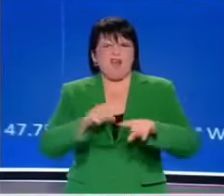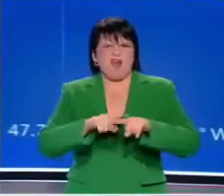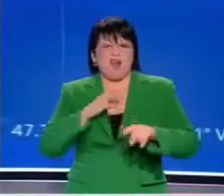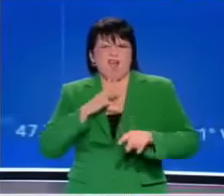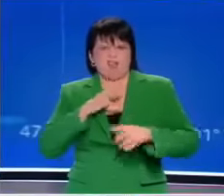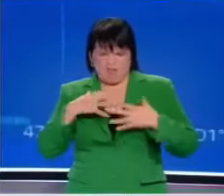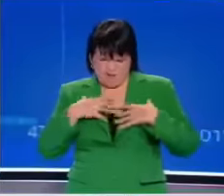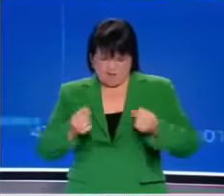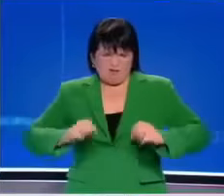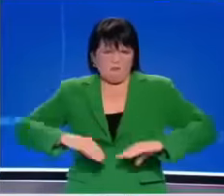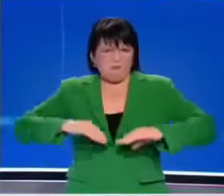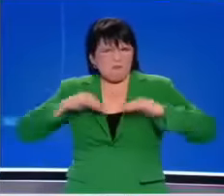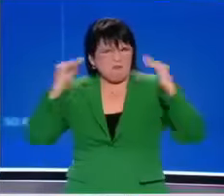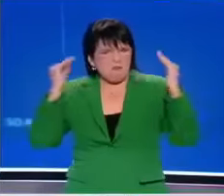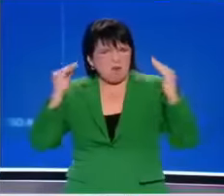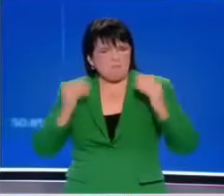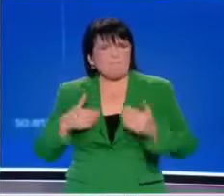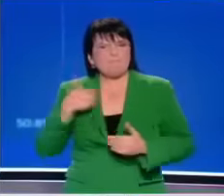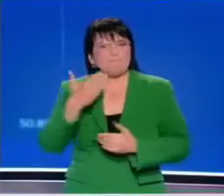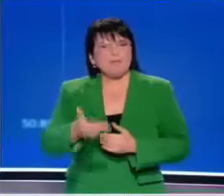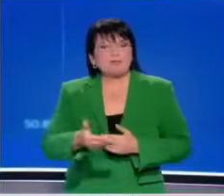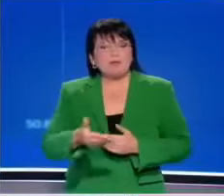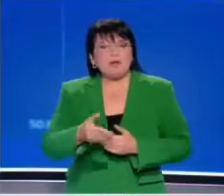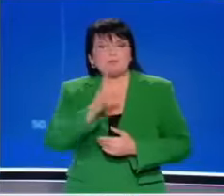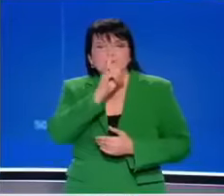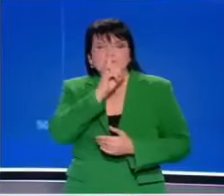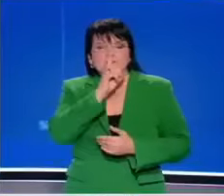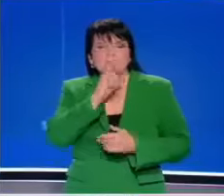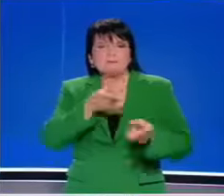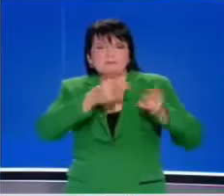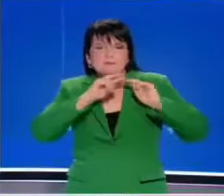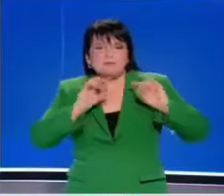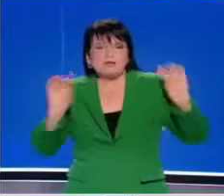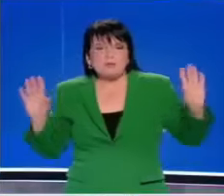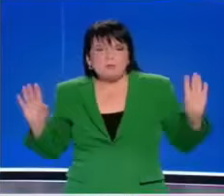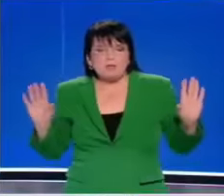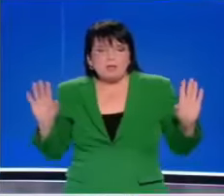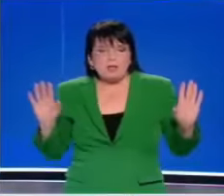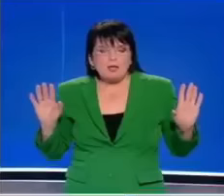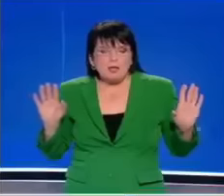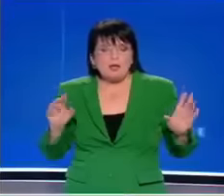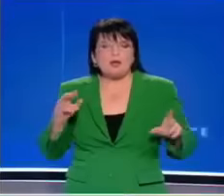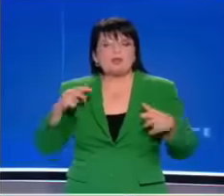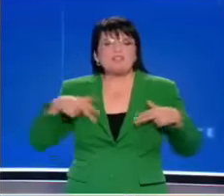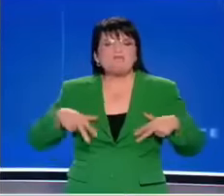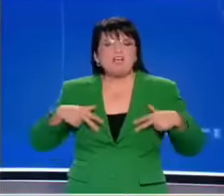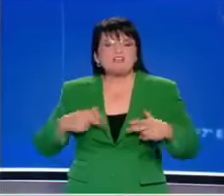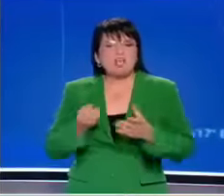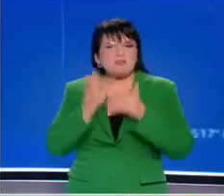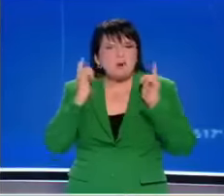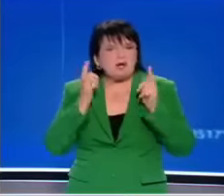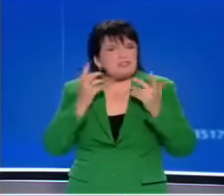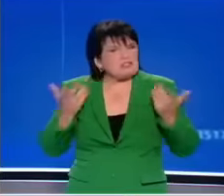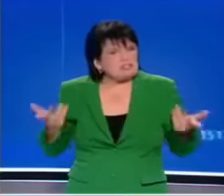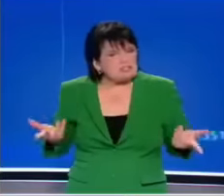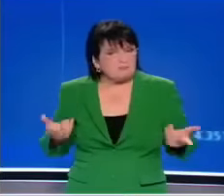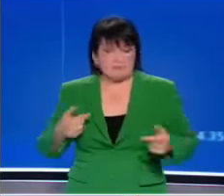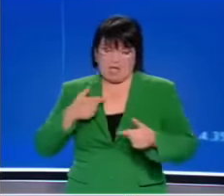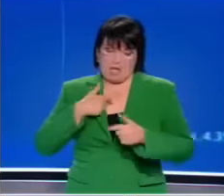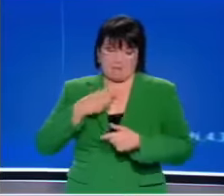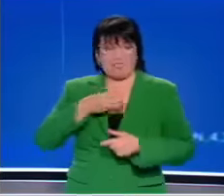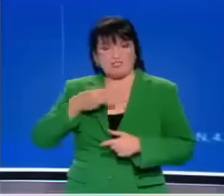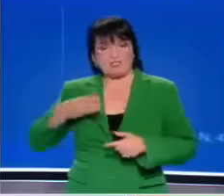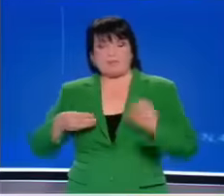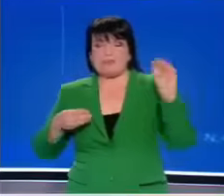εντάξει και το και μετά ήρθε και δεν έκανε τίποτα τίποτα ως κυβέρνηση λοιπόν εμείς δεν